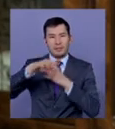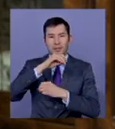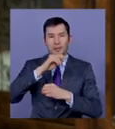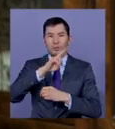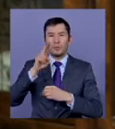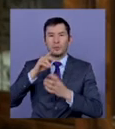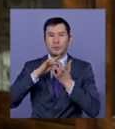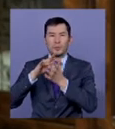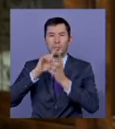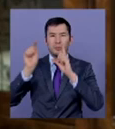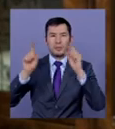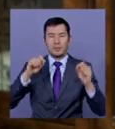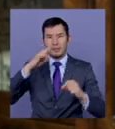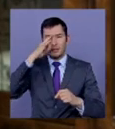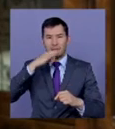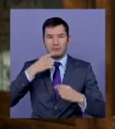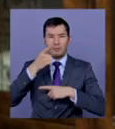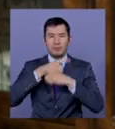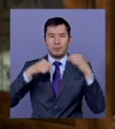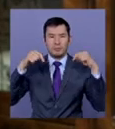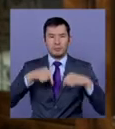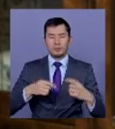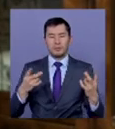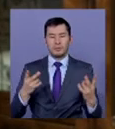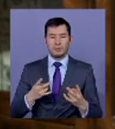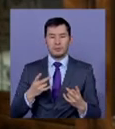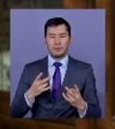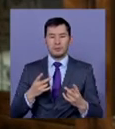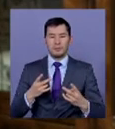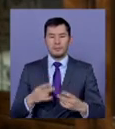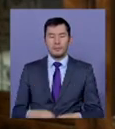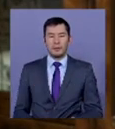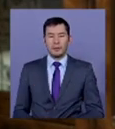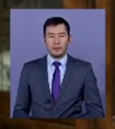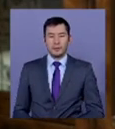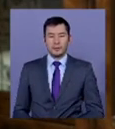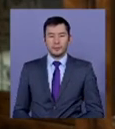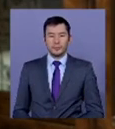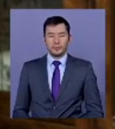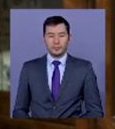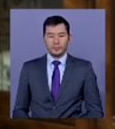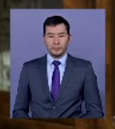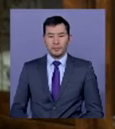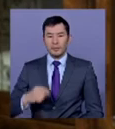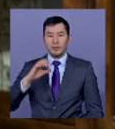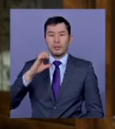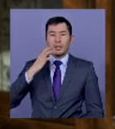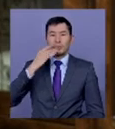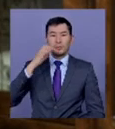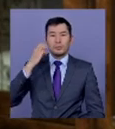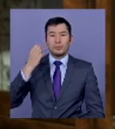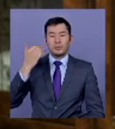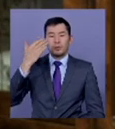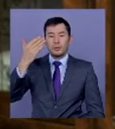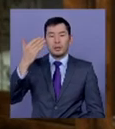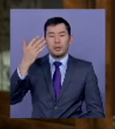біздің азаматтық ұшақтарымызды айналма жолдары арқылы немесе шектеу, реттеу мәселелерін қолға алу сияқты. Американың